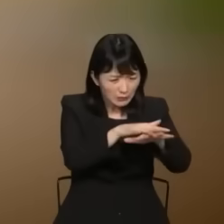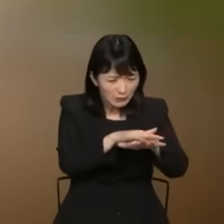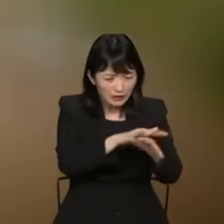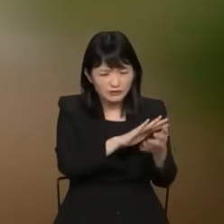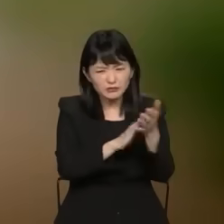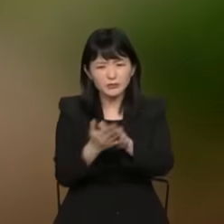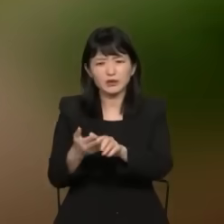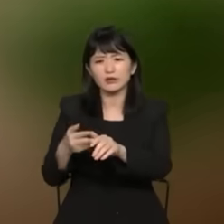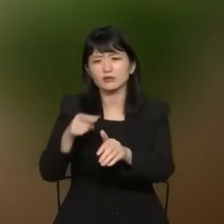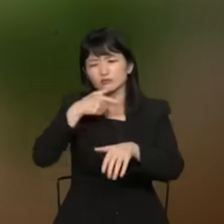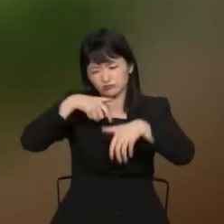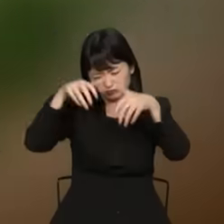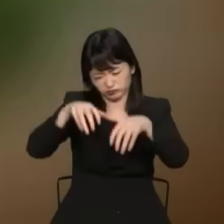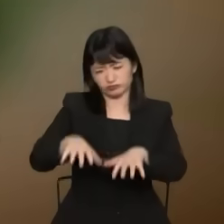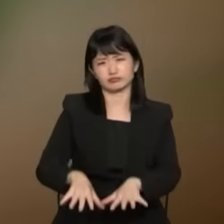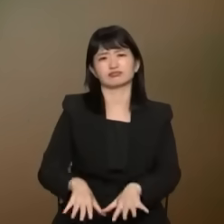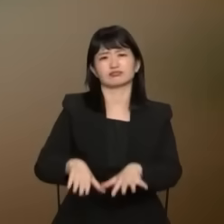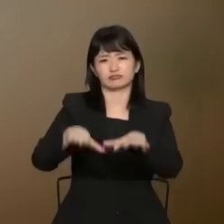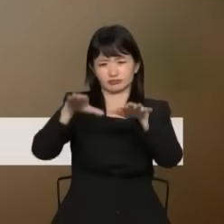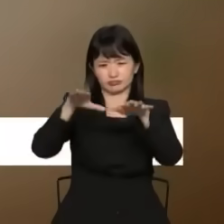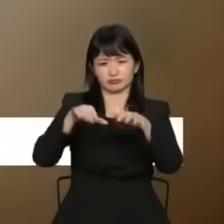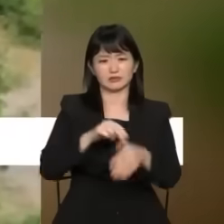변해버렸습니다.